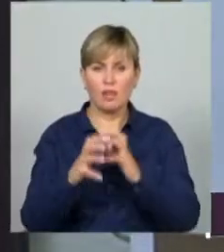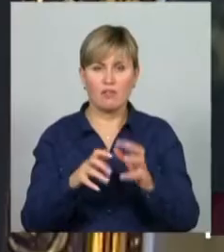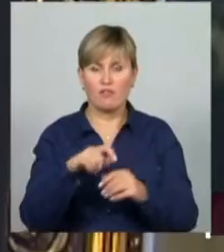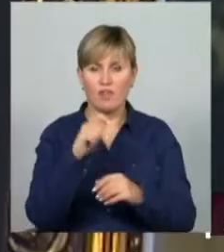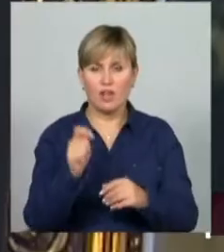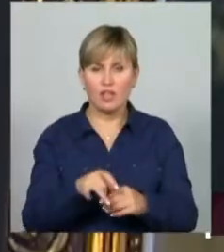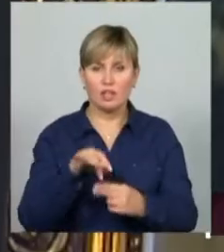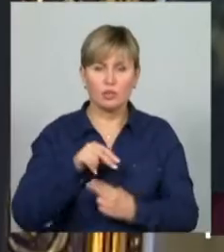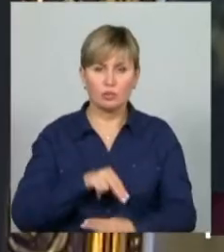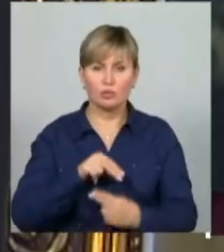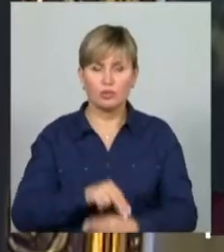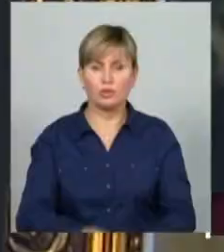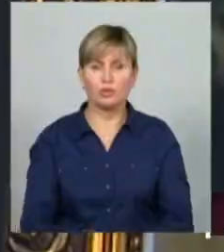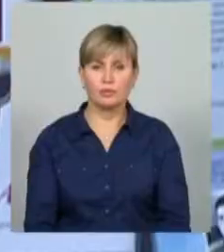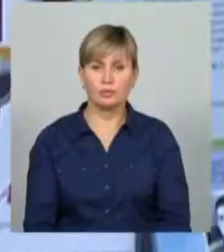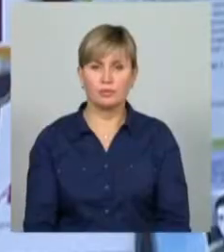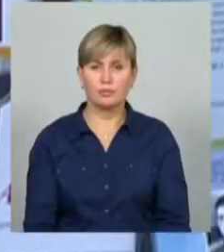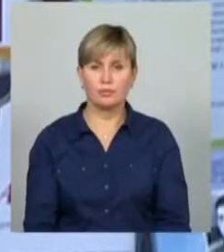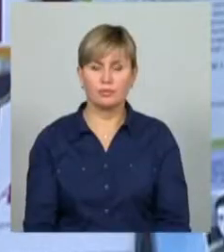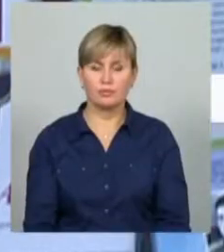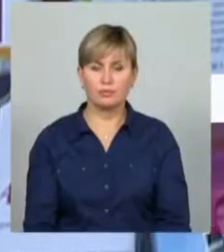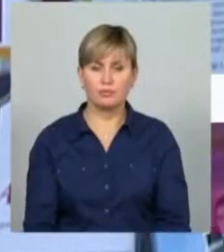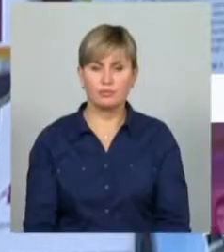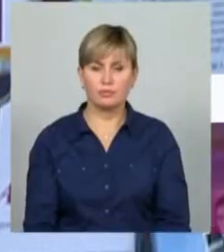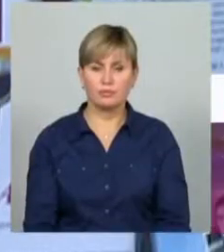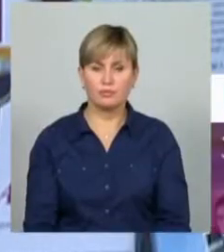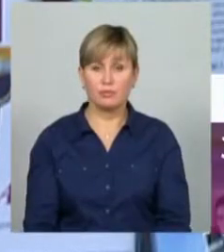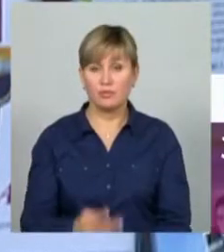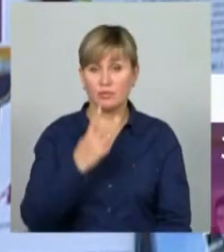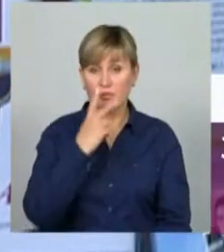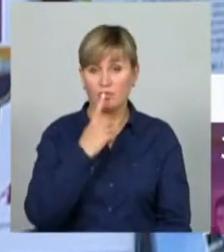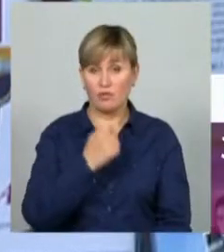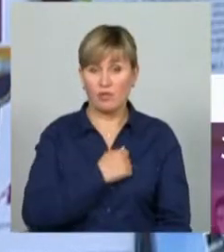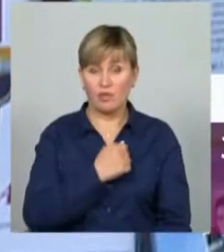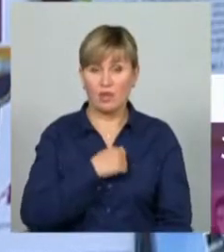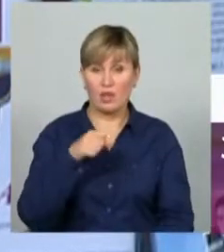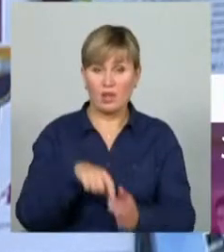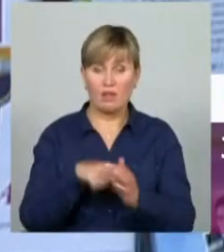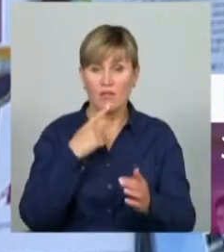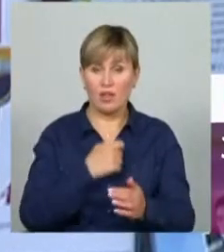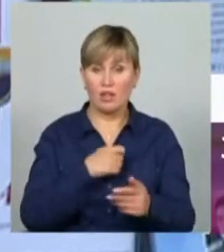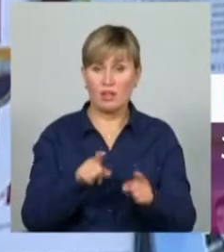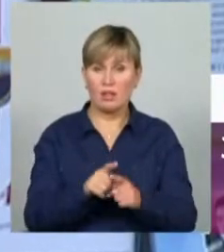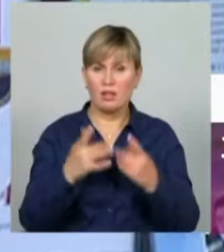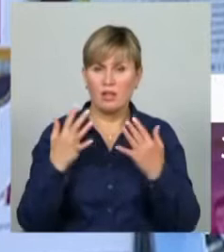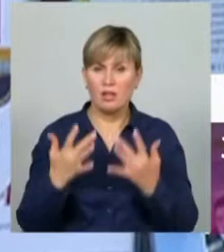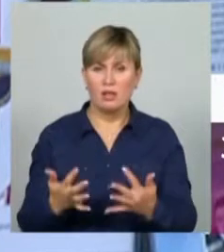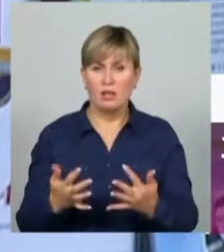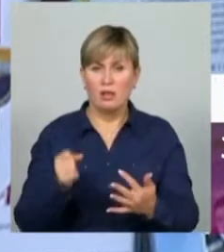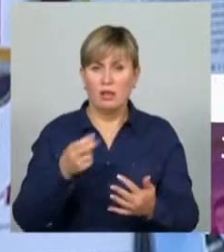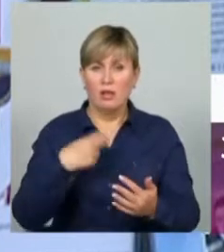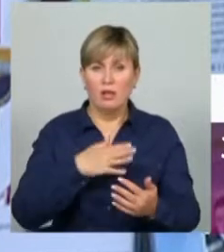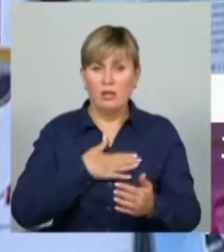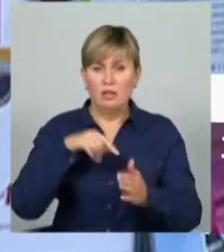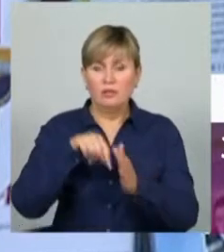и тружениках тыла. С виду военный такой, а военные же они требовательны такие там, а душа у